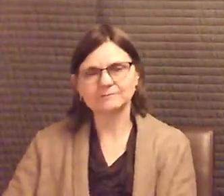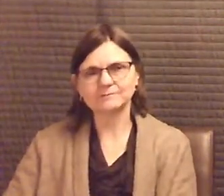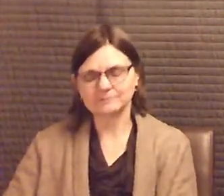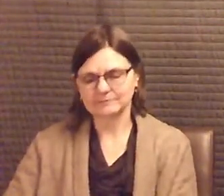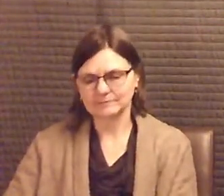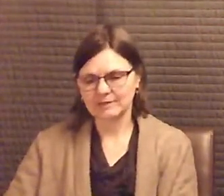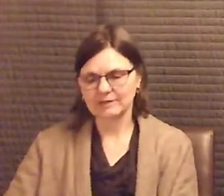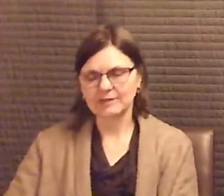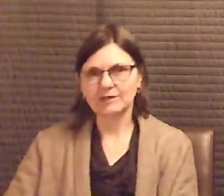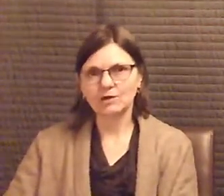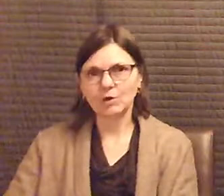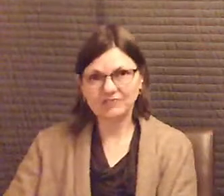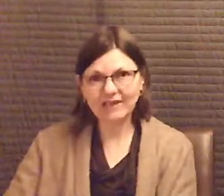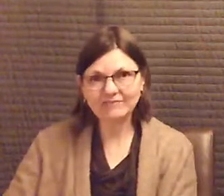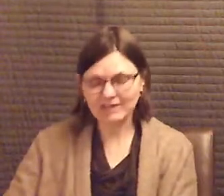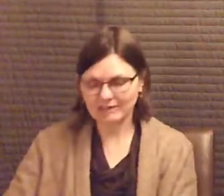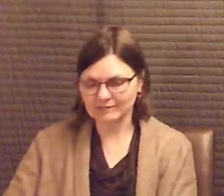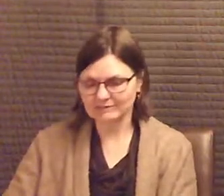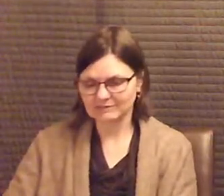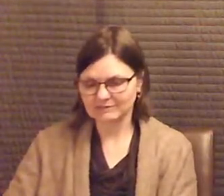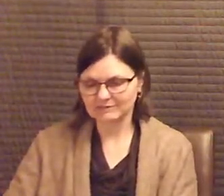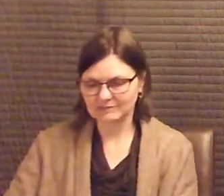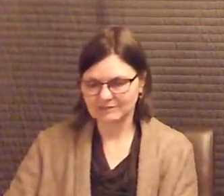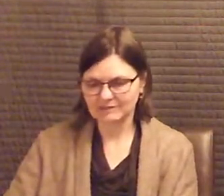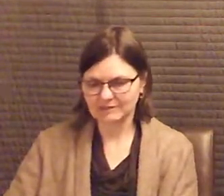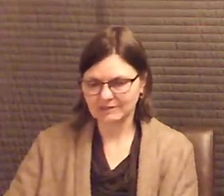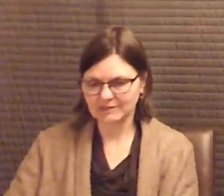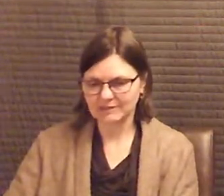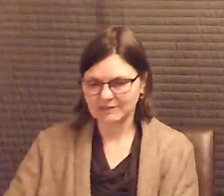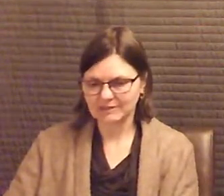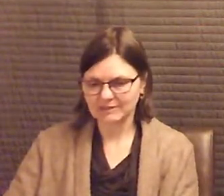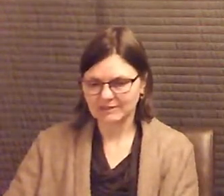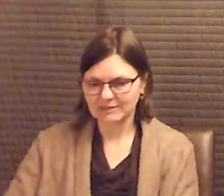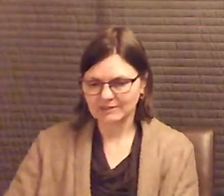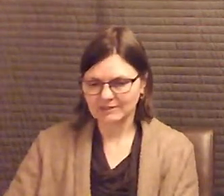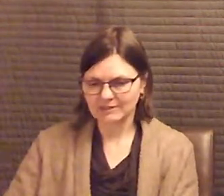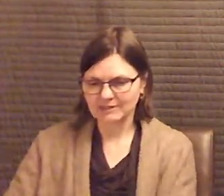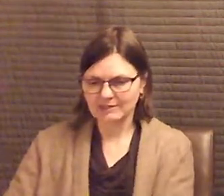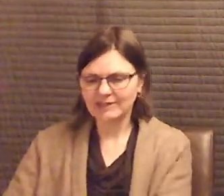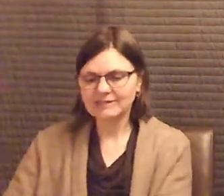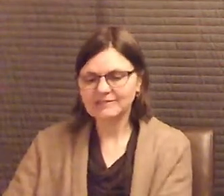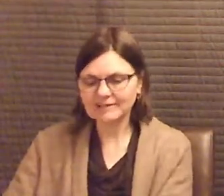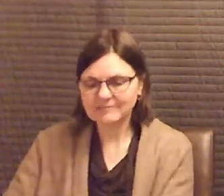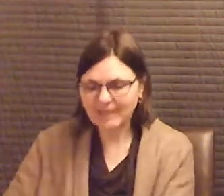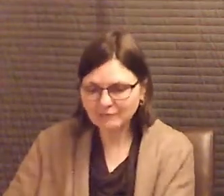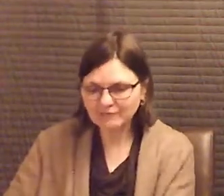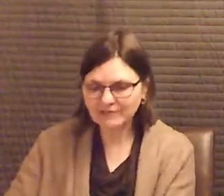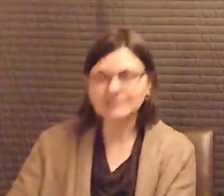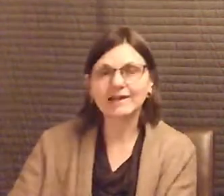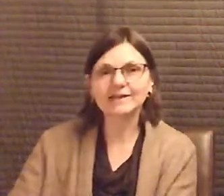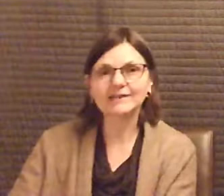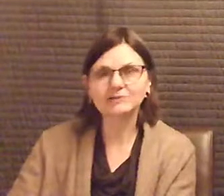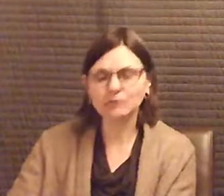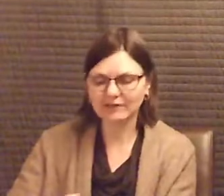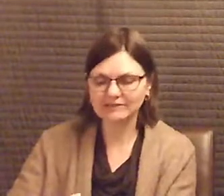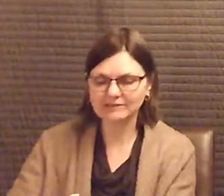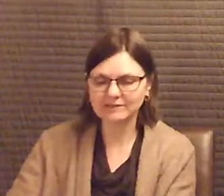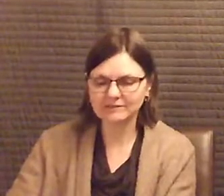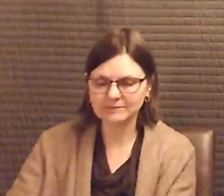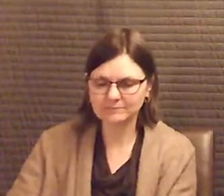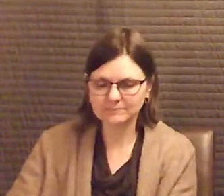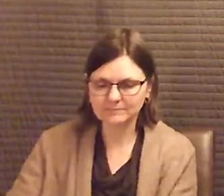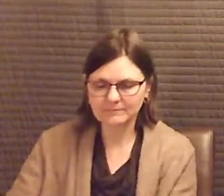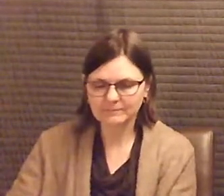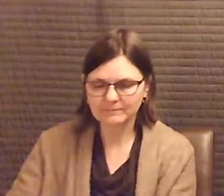vesting here's my op zijn 9 want zo is kun je dat in ijzers hebben je zijn zeven wil ik je daar niks over laten